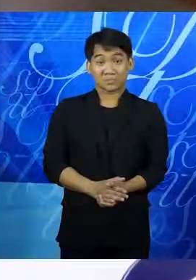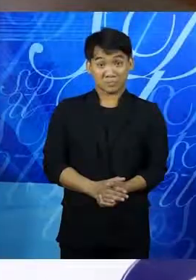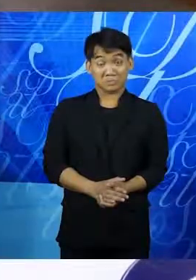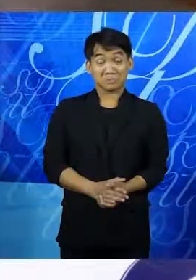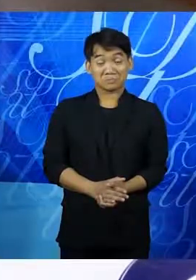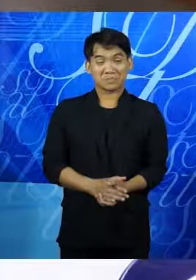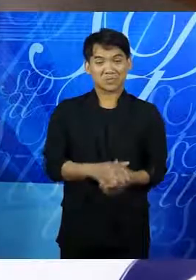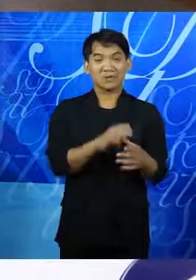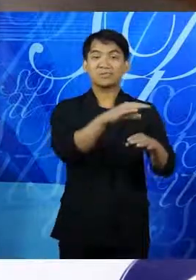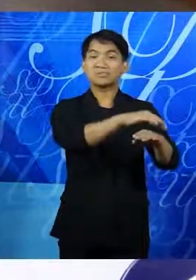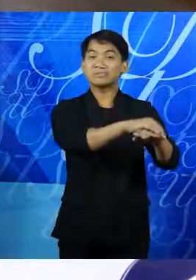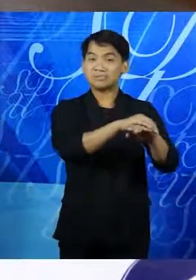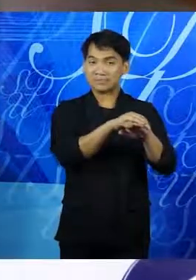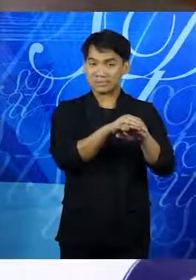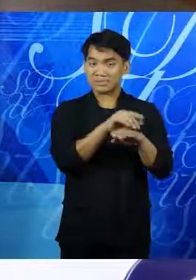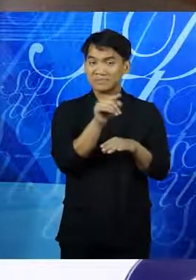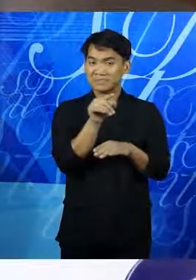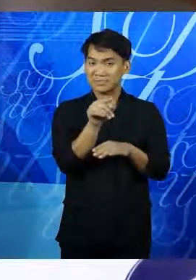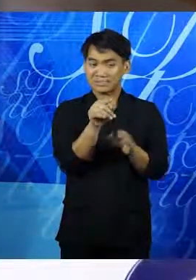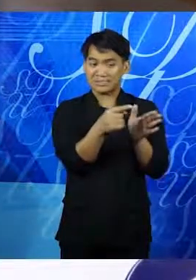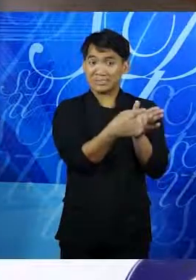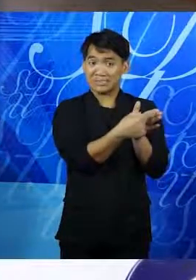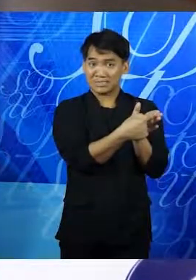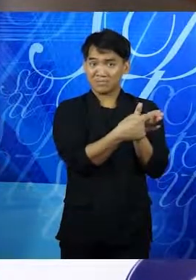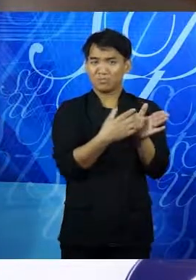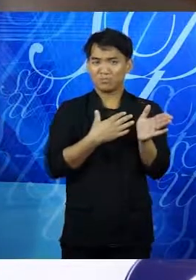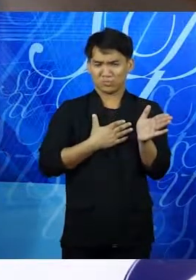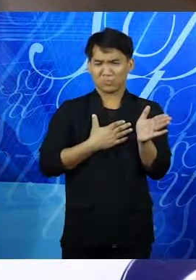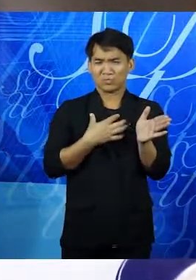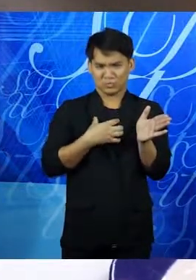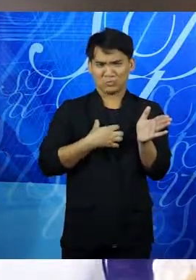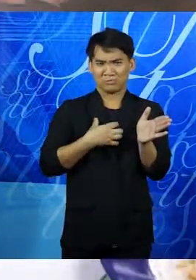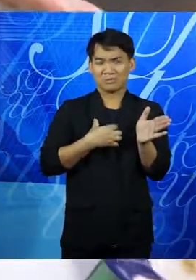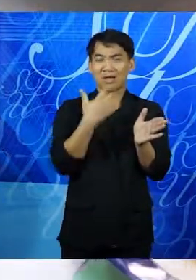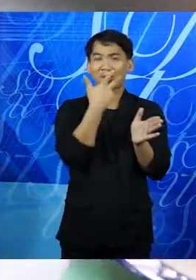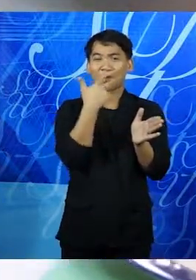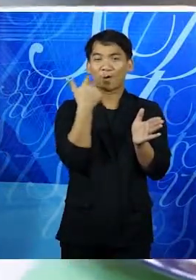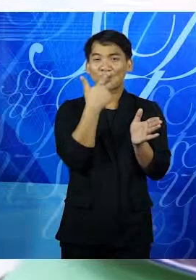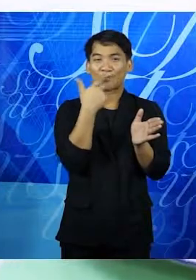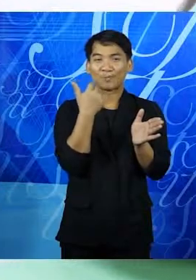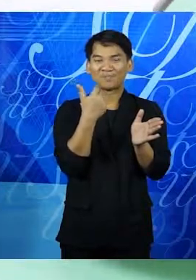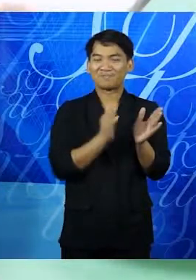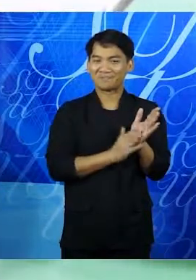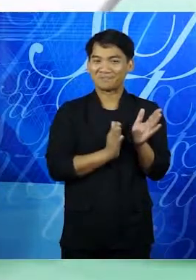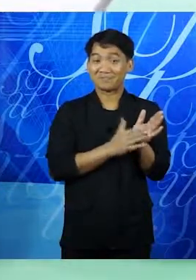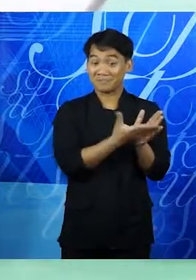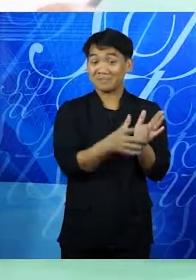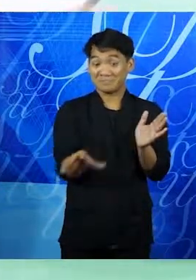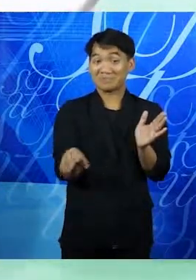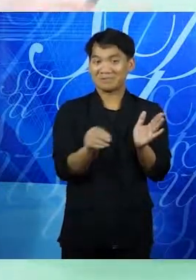หนูอยากได้ขนมเก่งมากค่ะหยิบเลยค่ะ